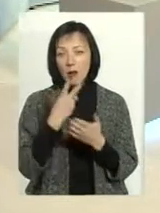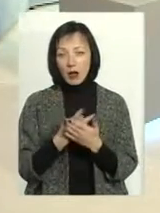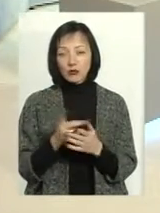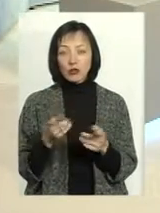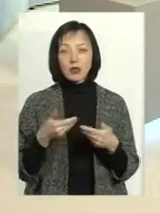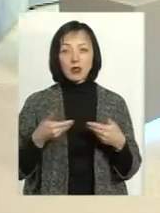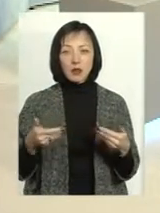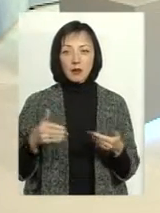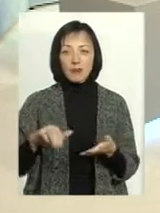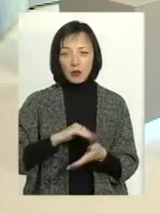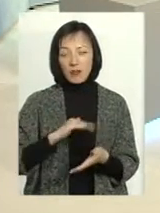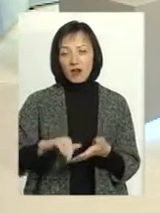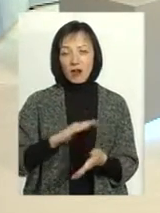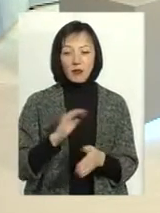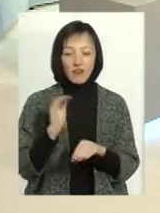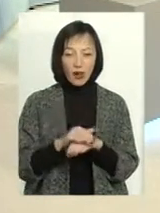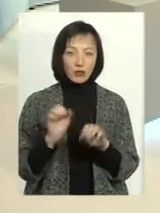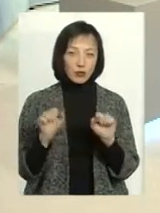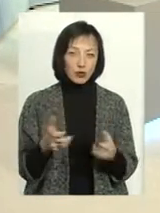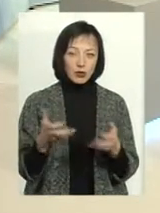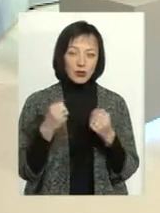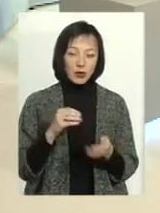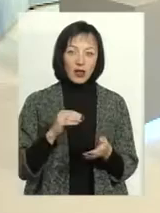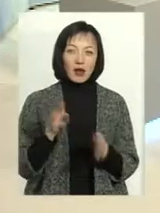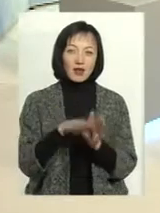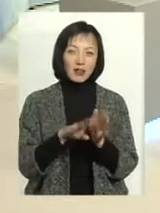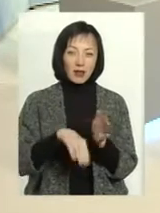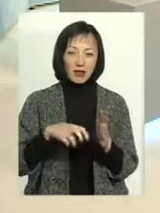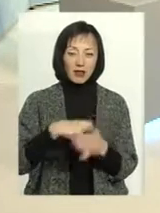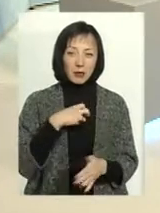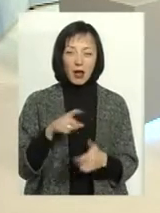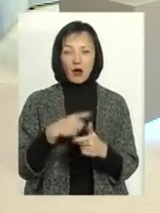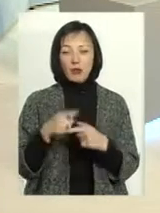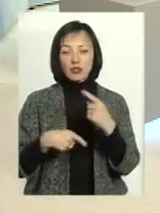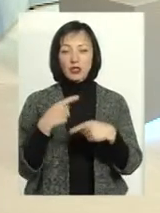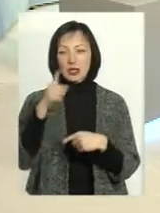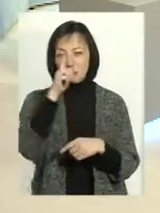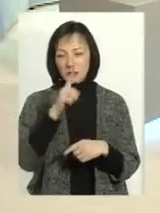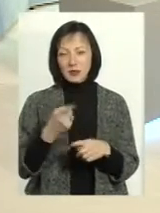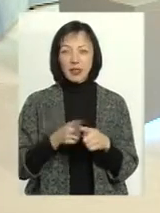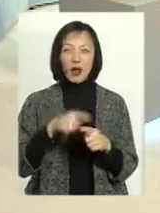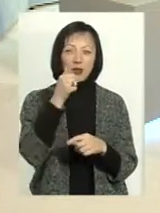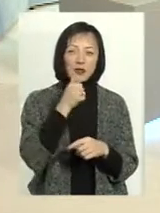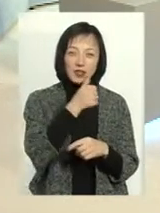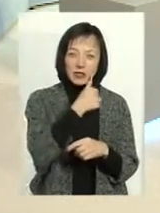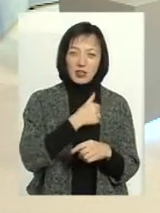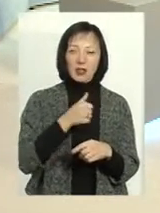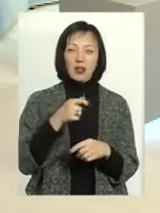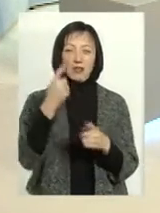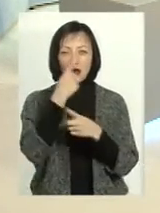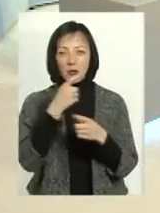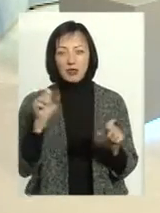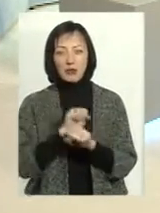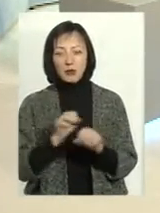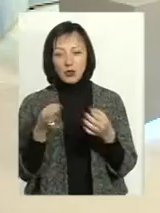нам відмовляють по факту підстав. Можна отримати так, або ж відписку, або ж що через це місяць. Конфіденційна інформація, що це інформація, до якої не